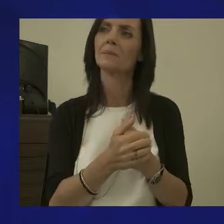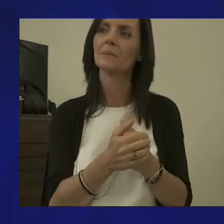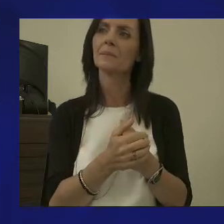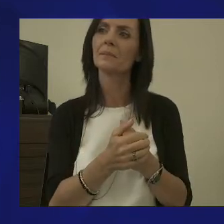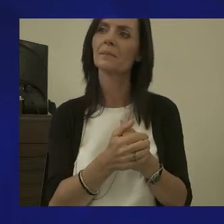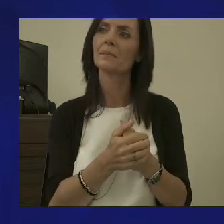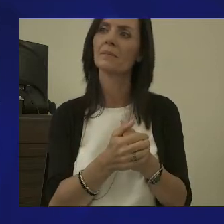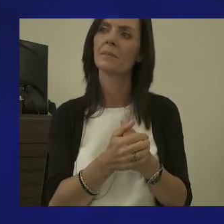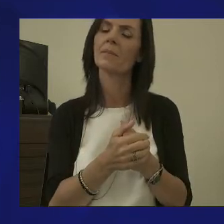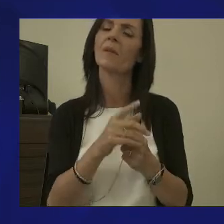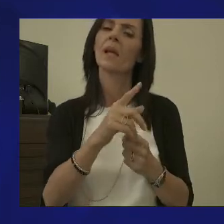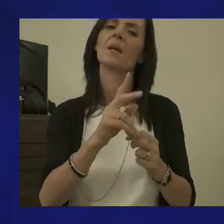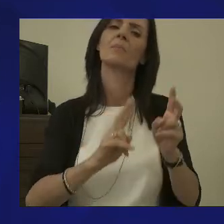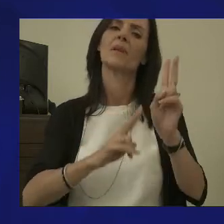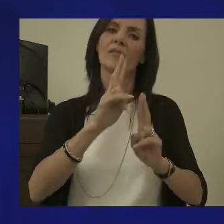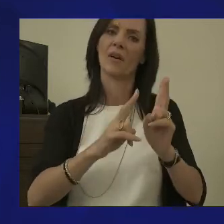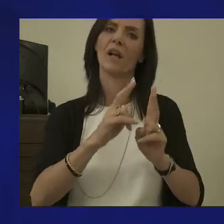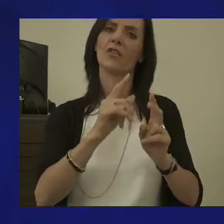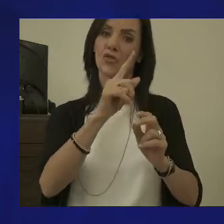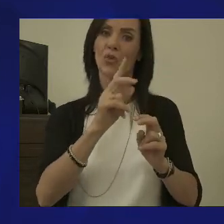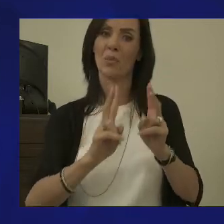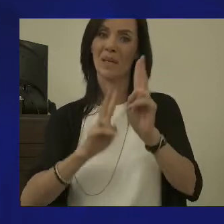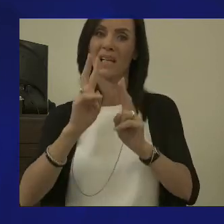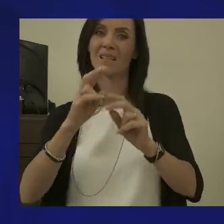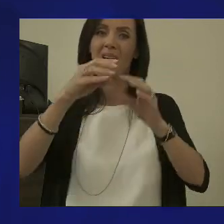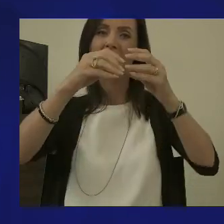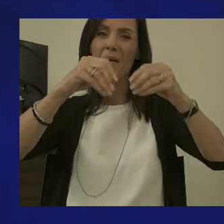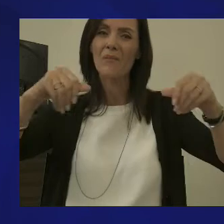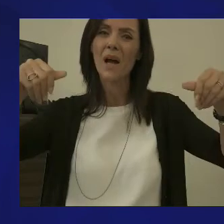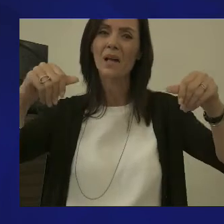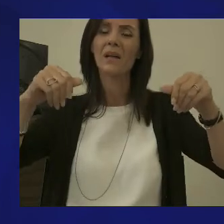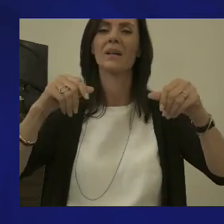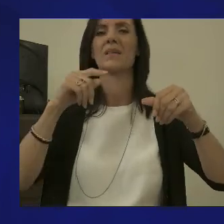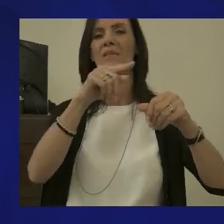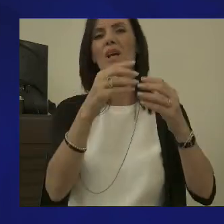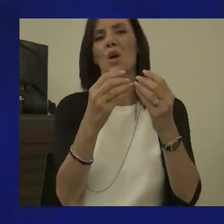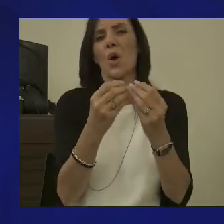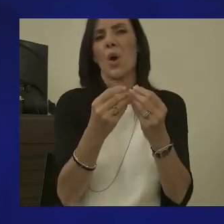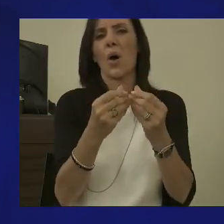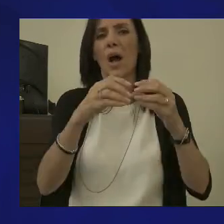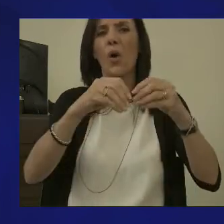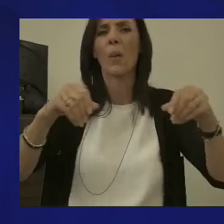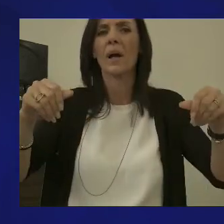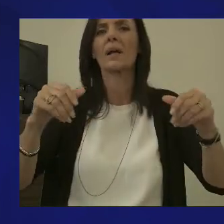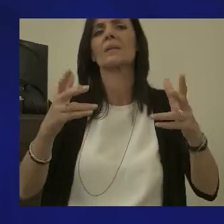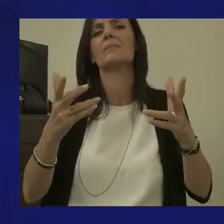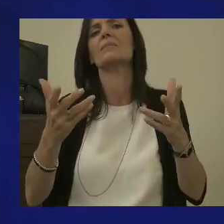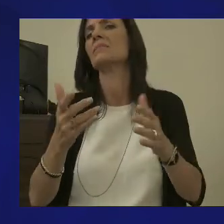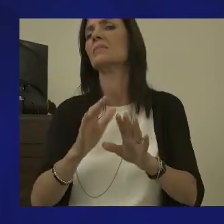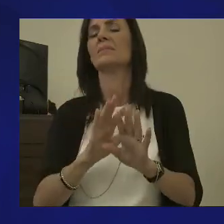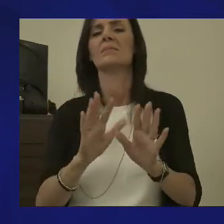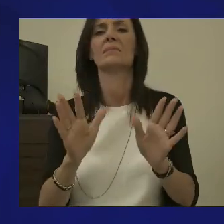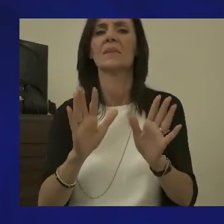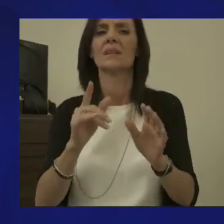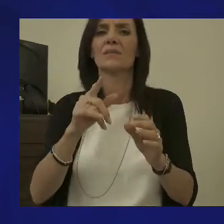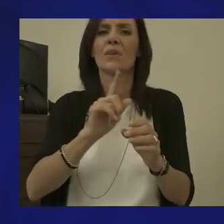חברים, מפעל שמייצר אבק, כאשר חלק מהחומרים נמצאים גלויים, אמנם הסיל אולי מחוסה, אני לא יודע